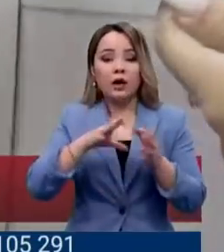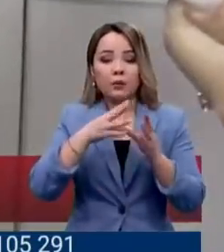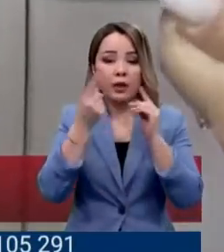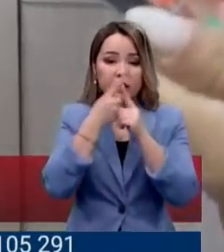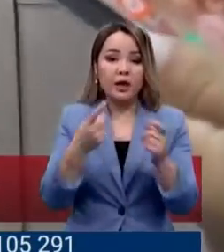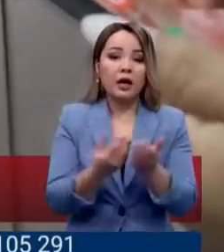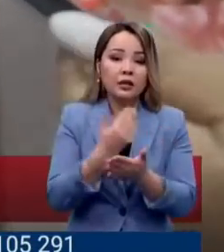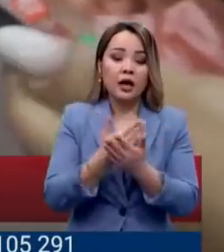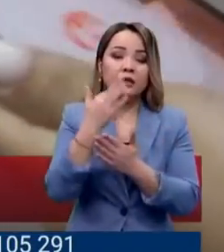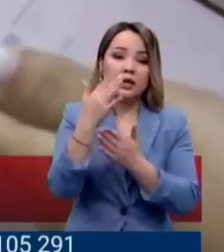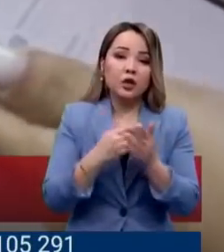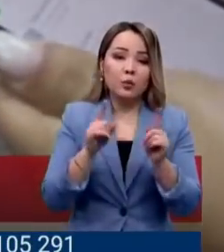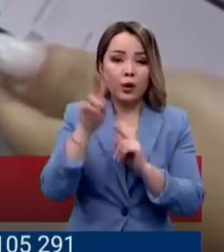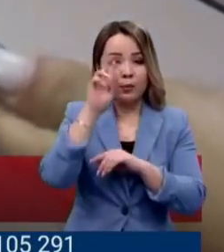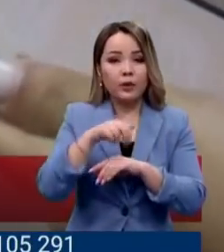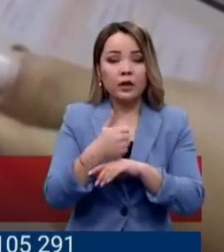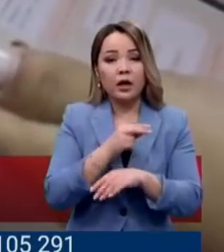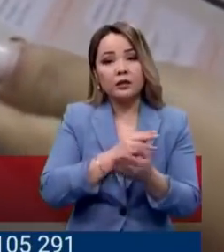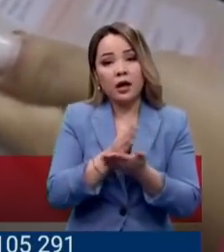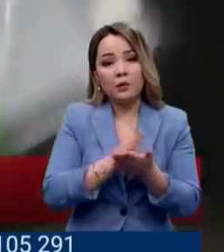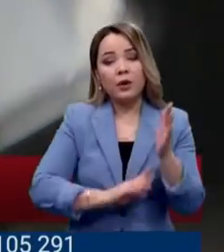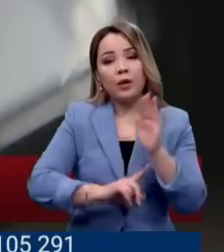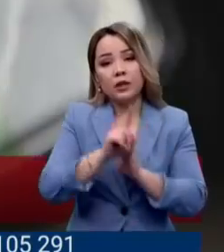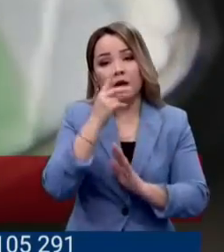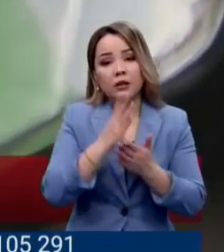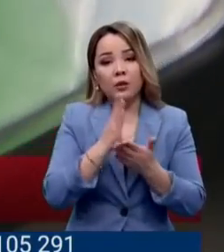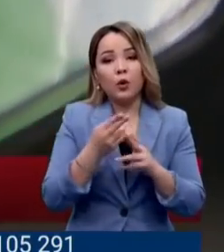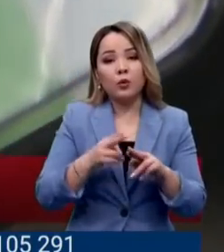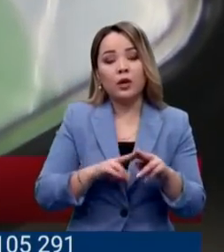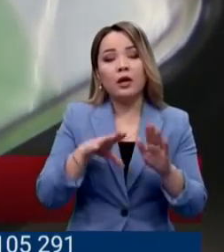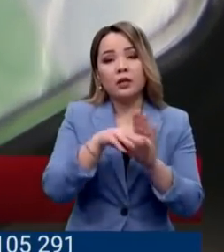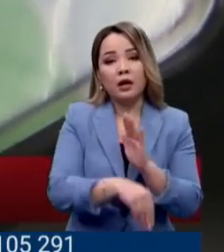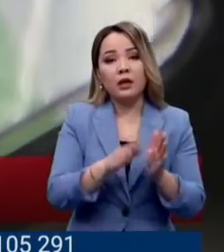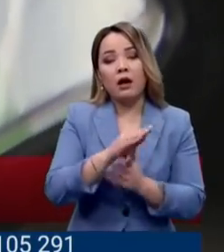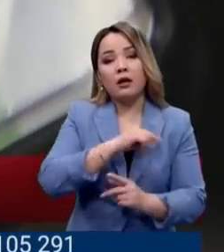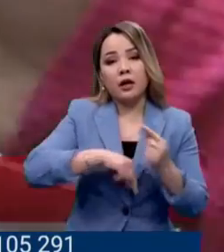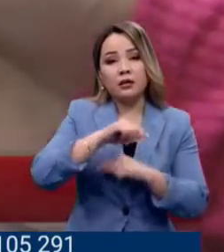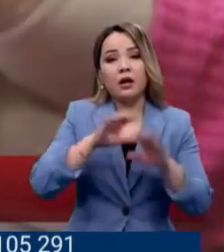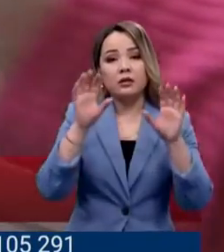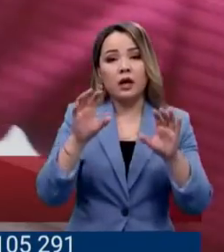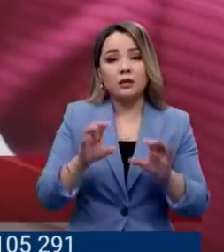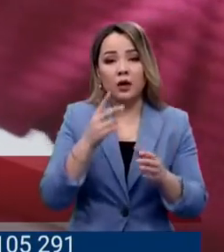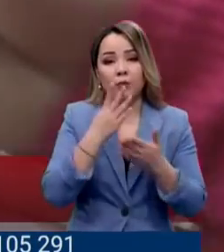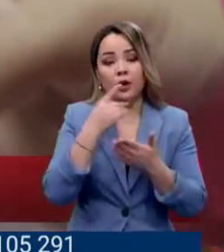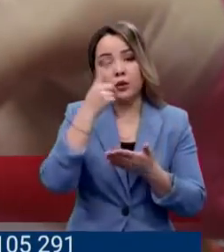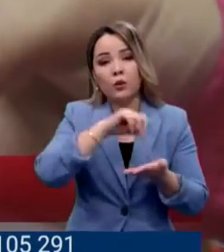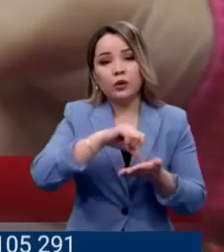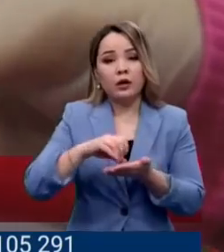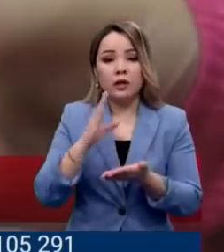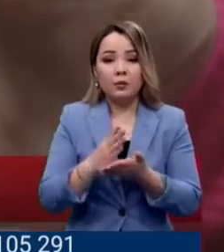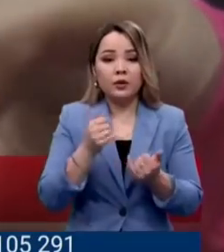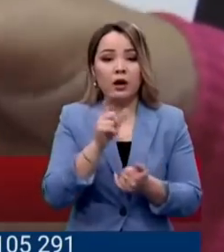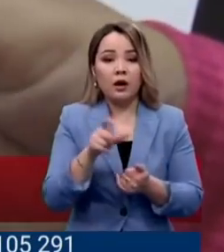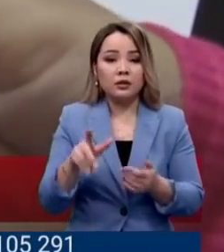жария қылатындардың тізімін мемлекеттік қызметкерлер бастаған, келер жылы бұл қатарға кәсіпкерлер мен заңды тұлғалар енгізілмек. Қалған